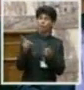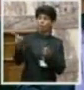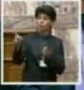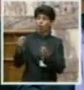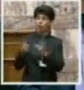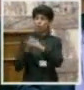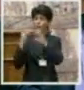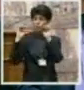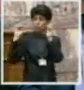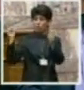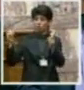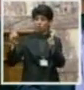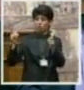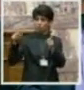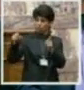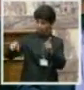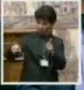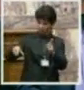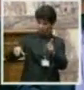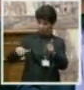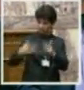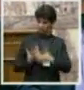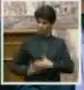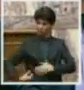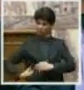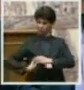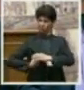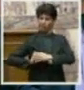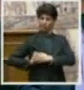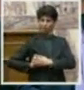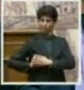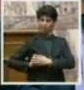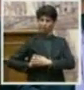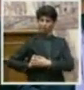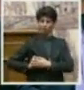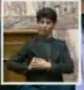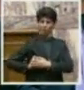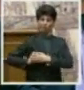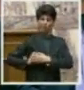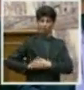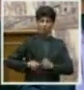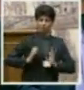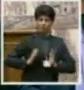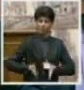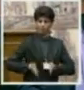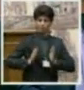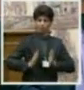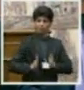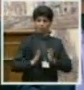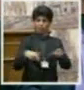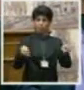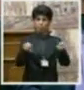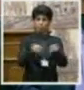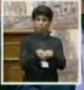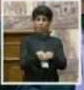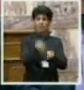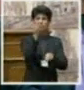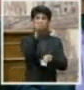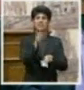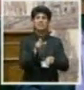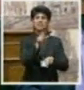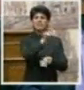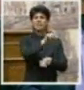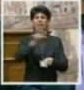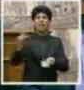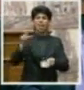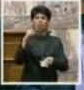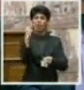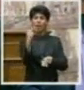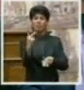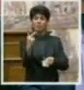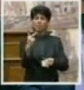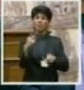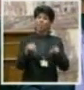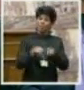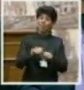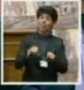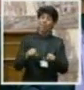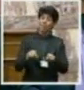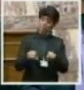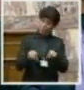που πορεύεστε αγκαζέ με τον κύριο Καρατζαφέρη και τον κύριο Μητσοτάκη. Τον κύριο Μητσοτάκη, κύριε